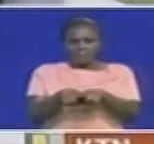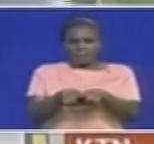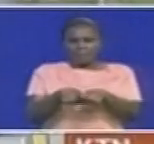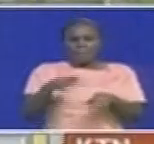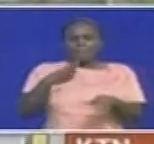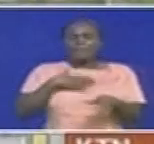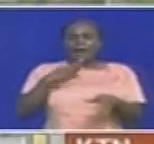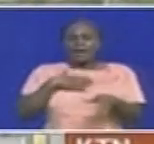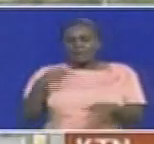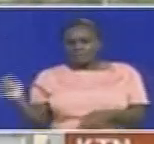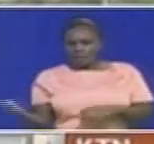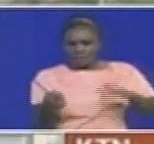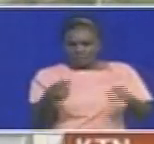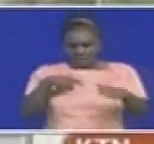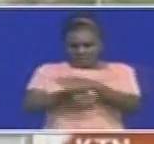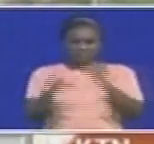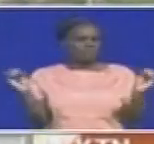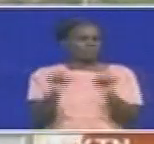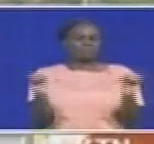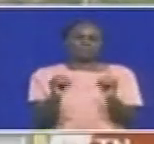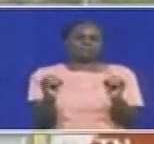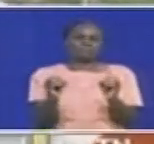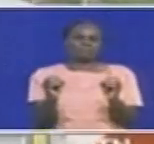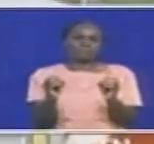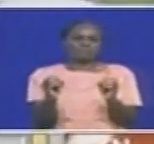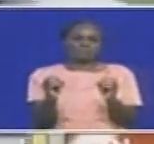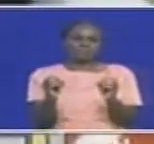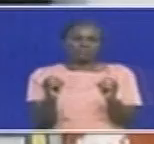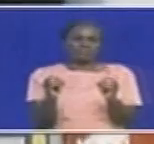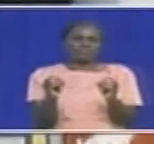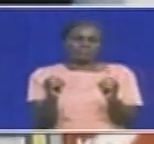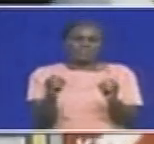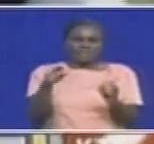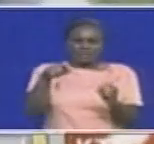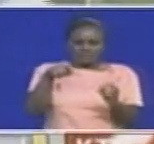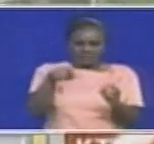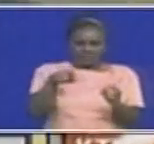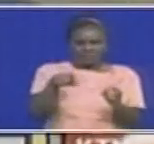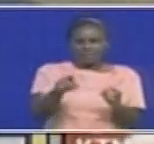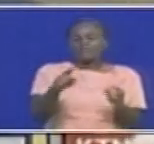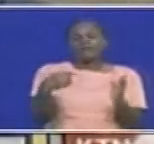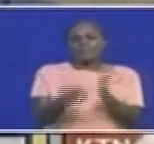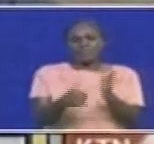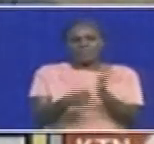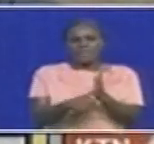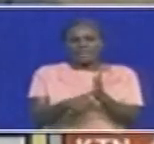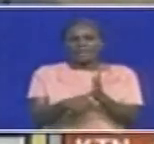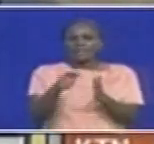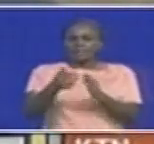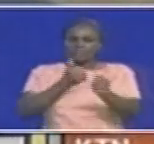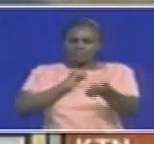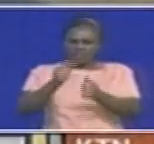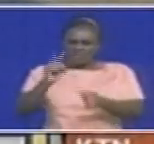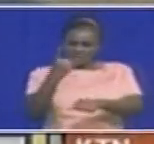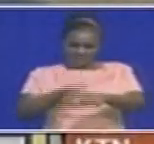my balls were not going in so far, so that was the problem that I was. Kwa kuwa haya mashindano sio mara ya